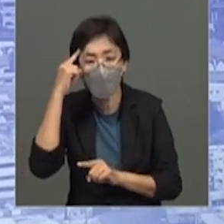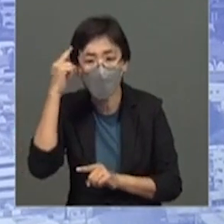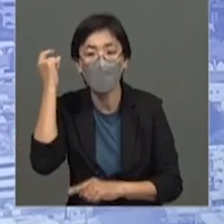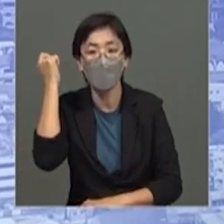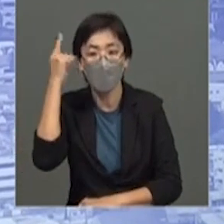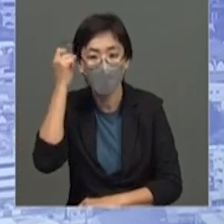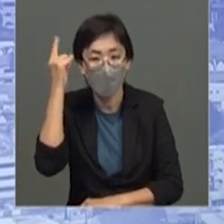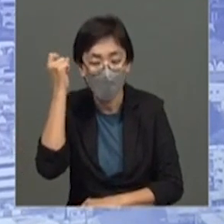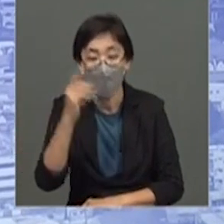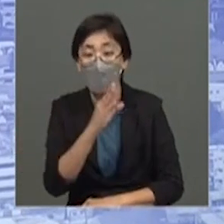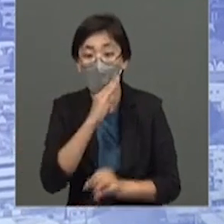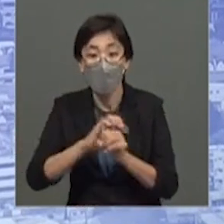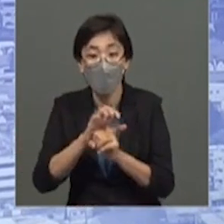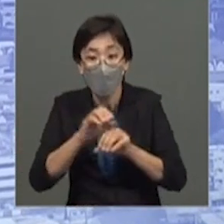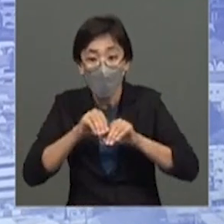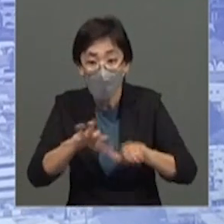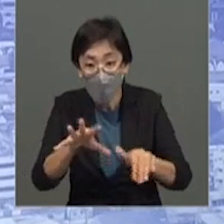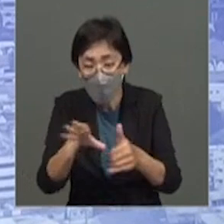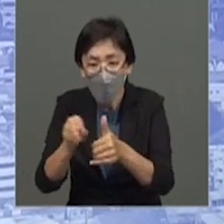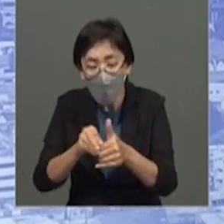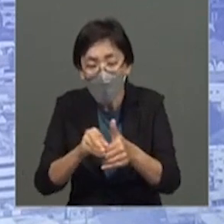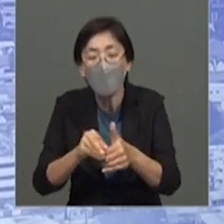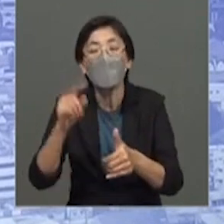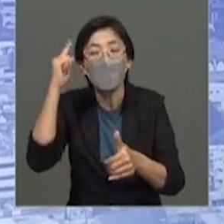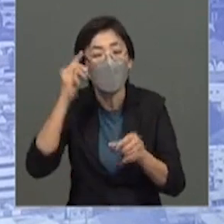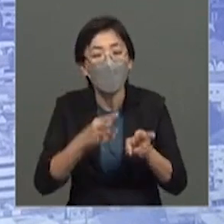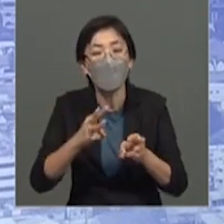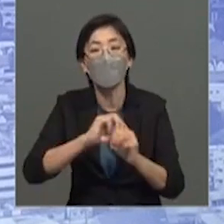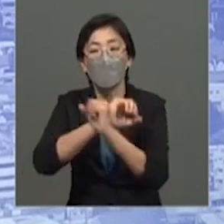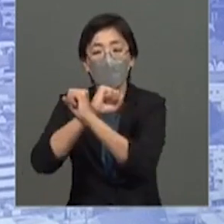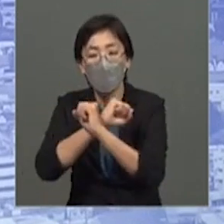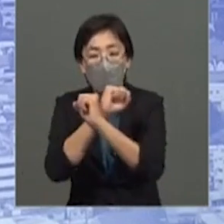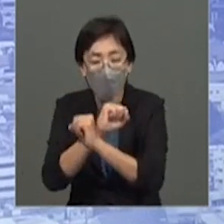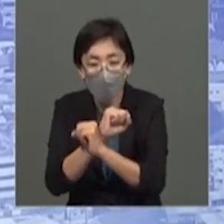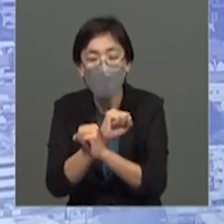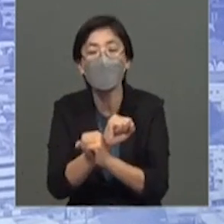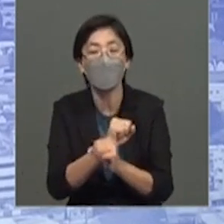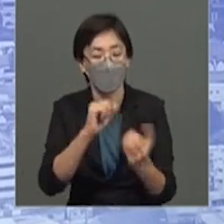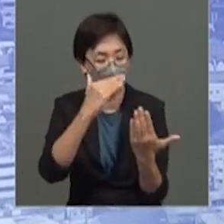ใจถึงการดำเนินการป้องกันควบคุมโรคให้ตรงกันแล้วก็นำไปใช้ให้เกิดประโยชน์ด้วยนะคะ